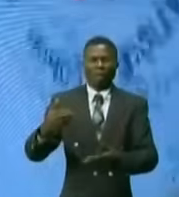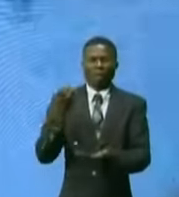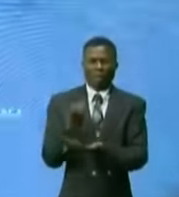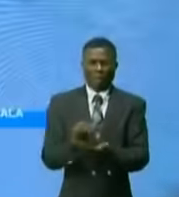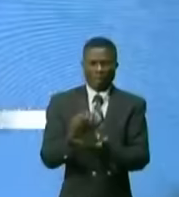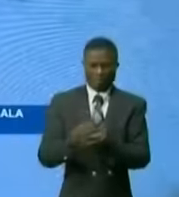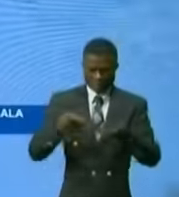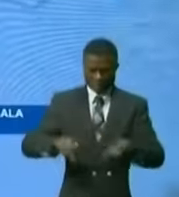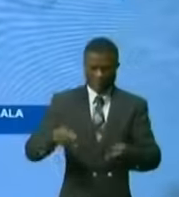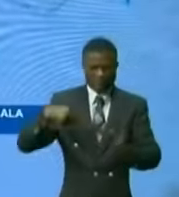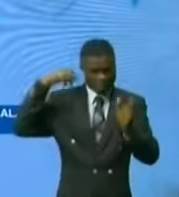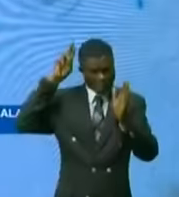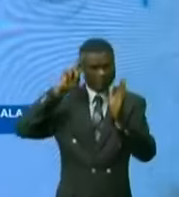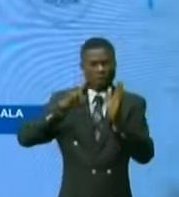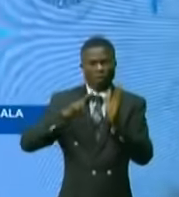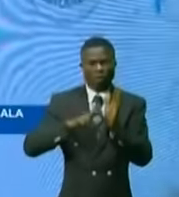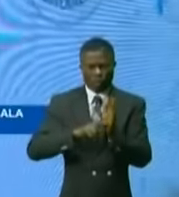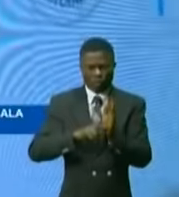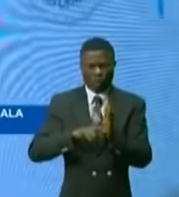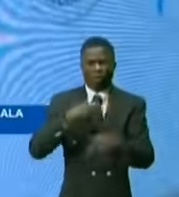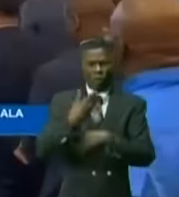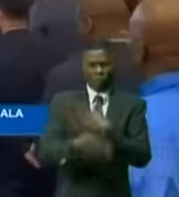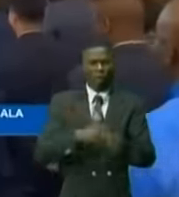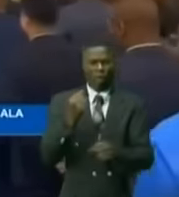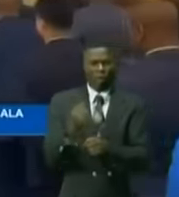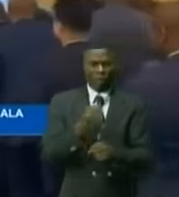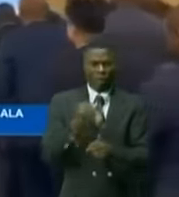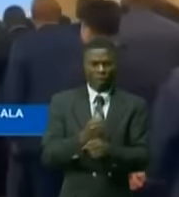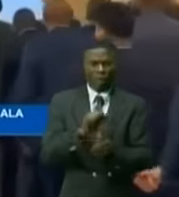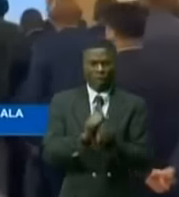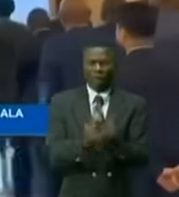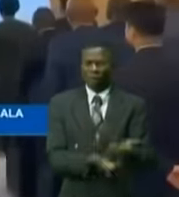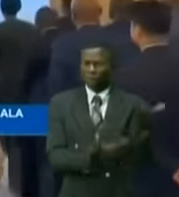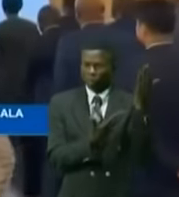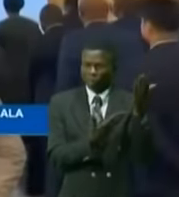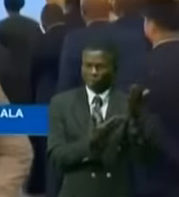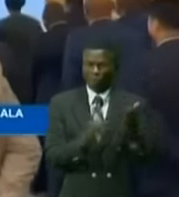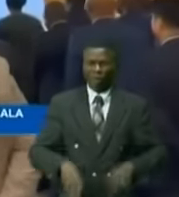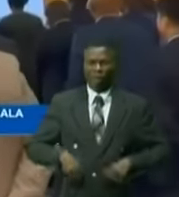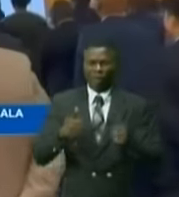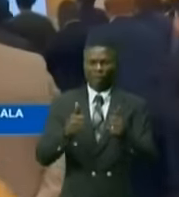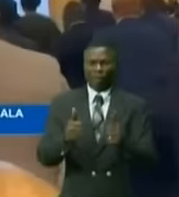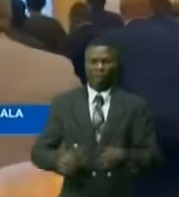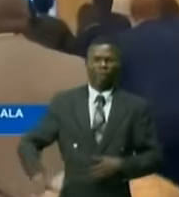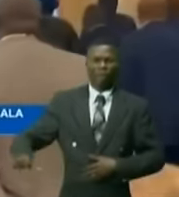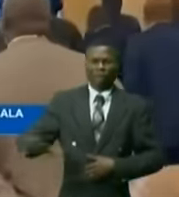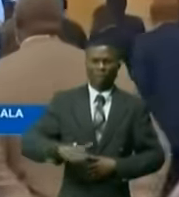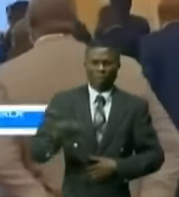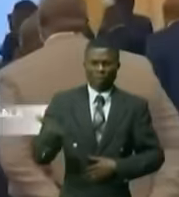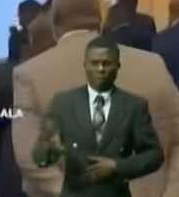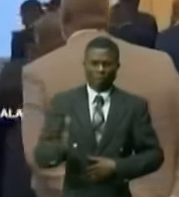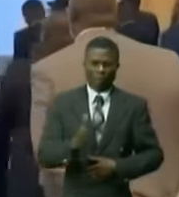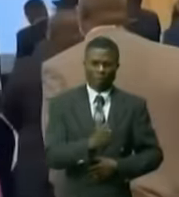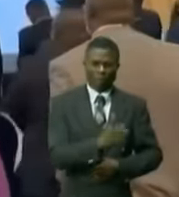au gouvernement à son tour d'investir dans les secteurs clés de la vie nationale.